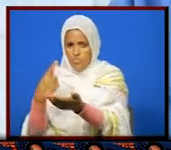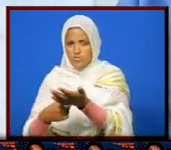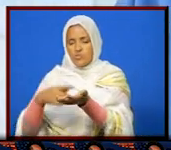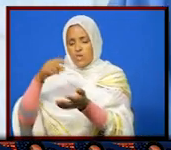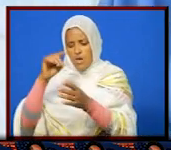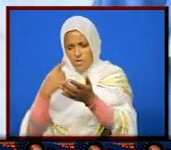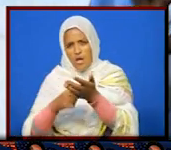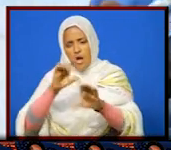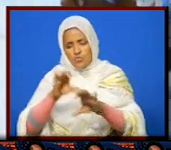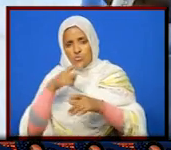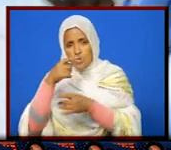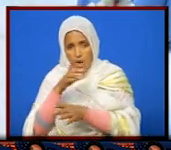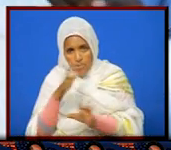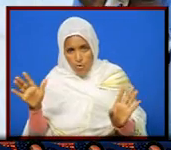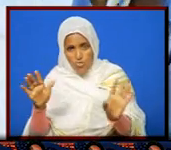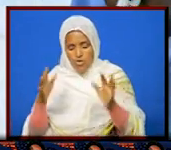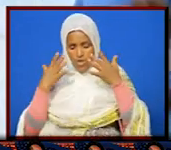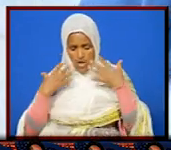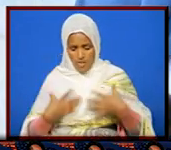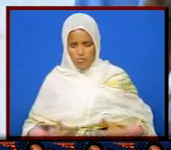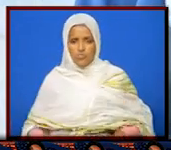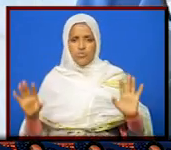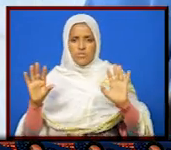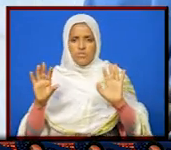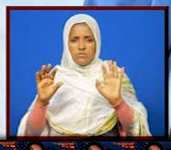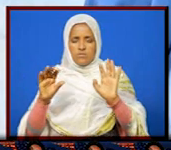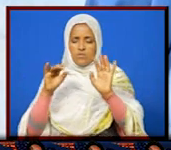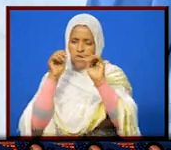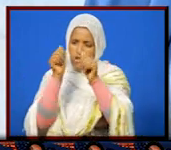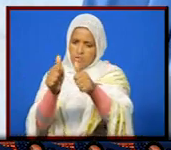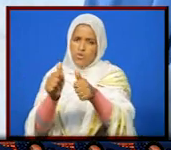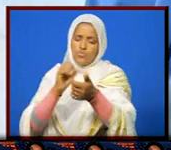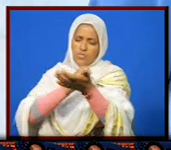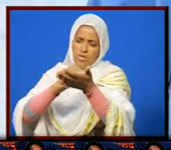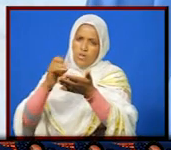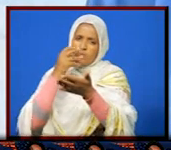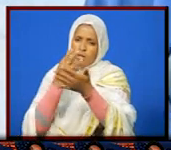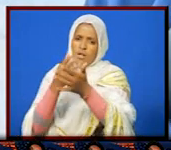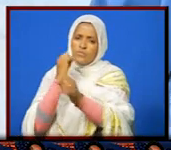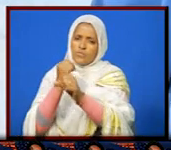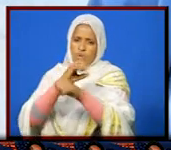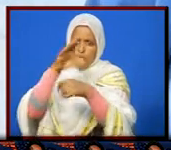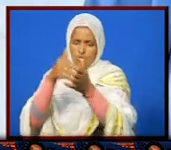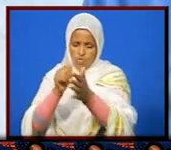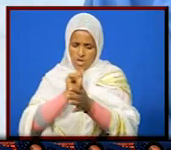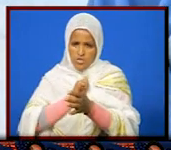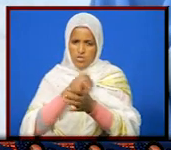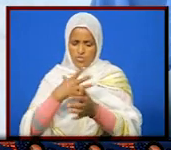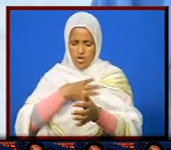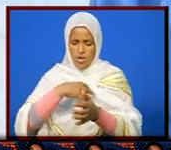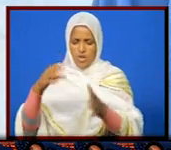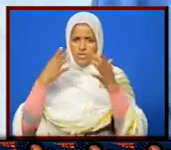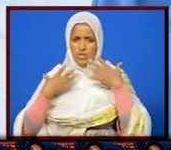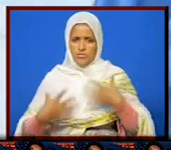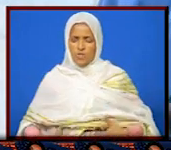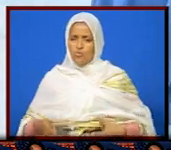ጻድቃን በዚህ ቁሙ፣ እንዲህ አድርጉ፣ በዚህ ውጡ ሳይባሉ የለበሱትን ግርማ ሞገሳቸውን ልብሳቸውን የራሳቸው